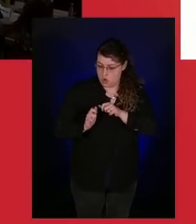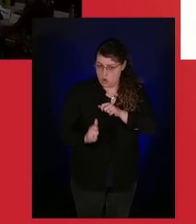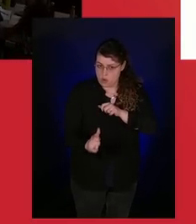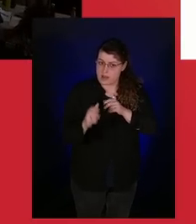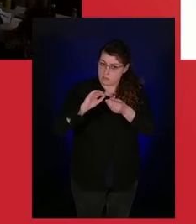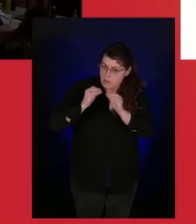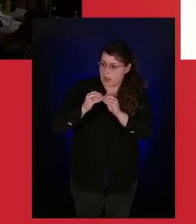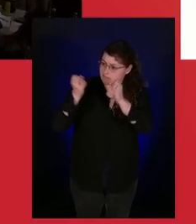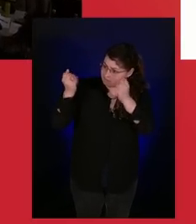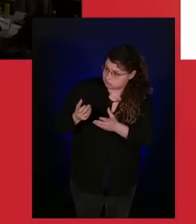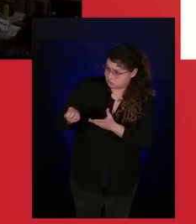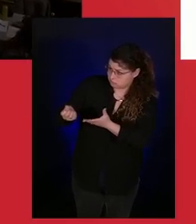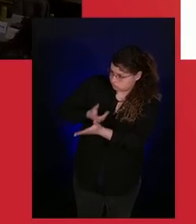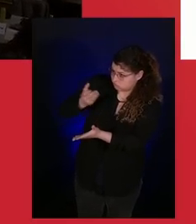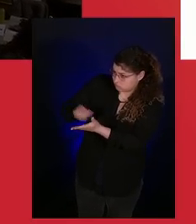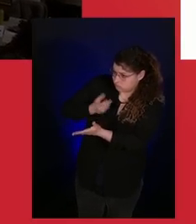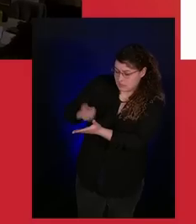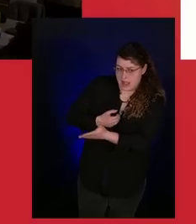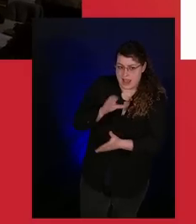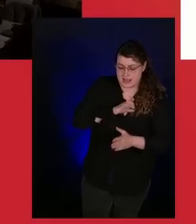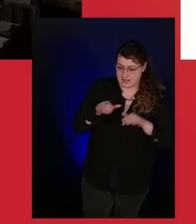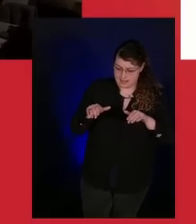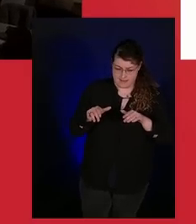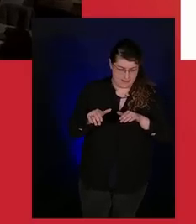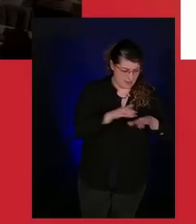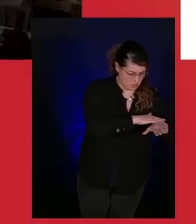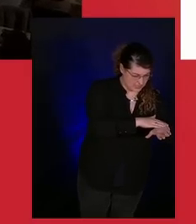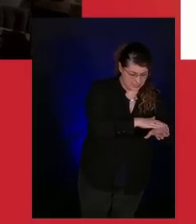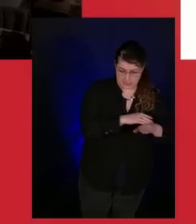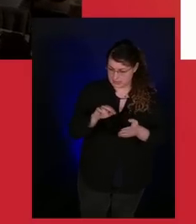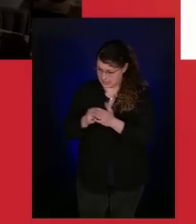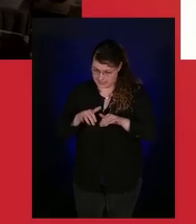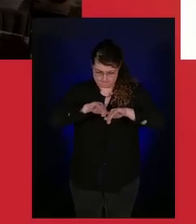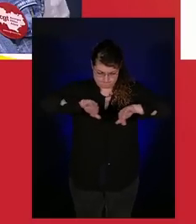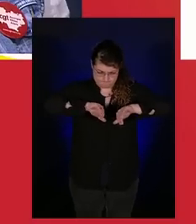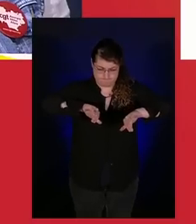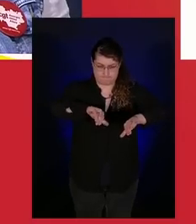soulevée à distinguer ce qui relevait du politique et du technique.